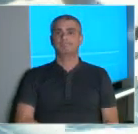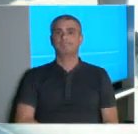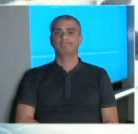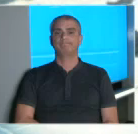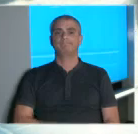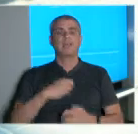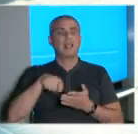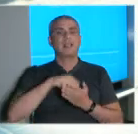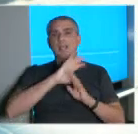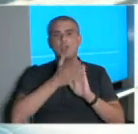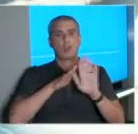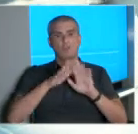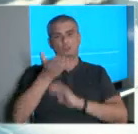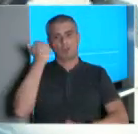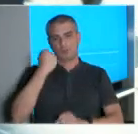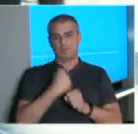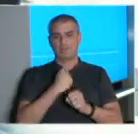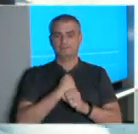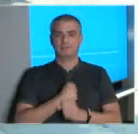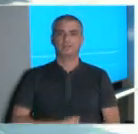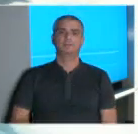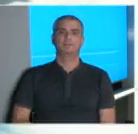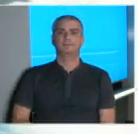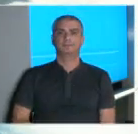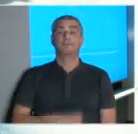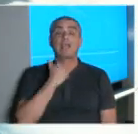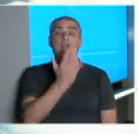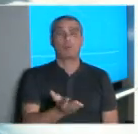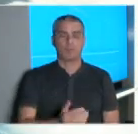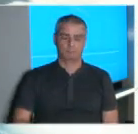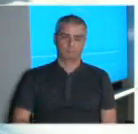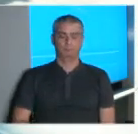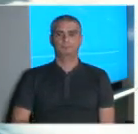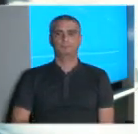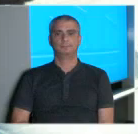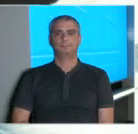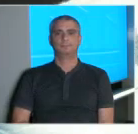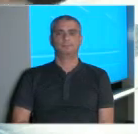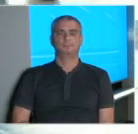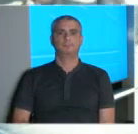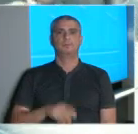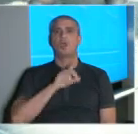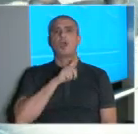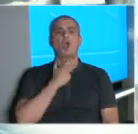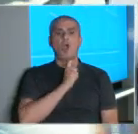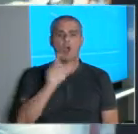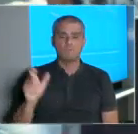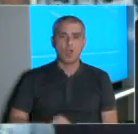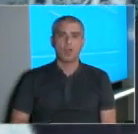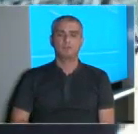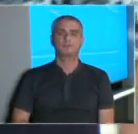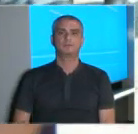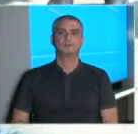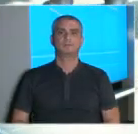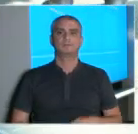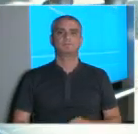לתקן את כל מה שהממשלה הקודמת עשתה. גרוע. הבור התקציבי והרבה